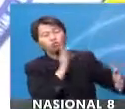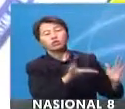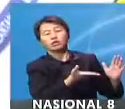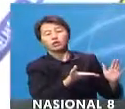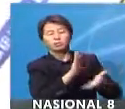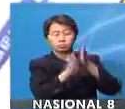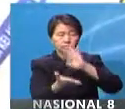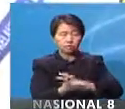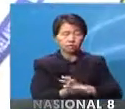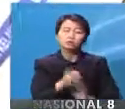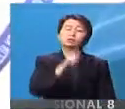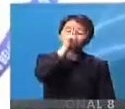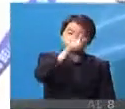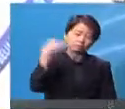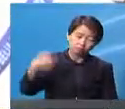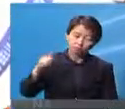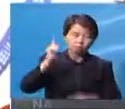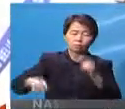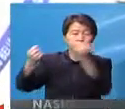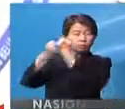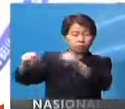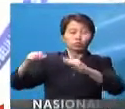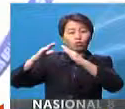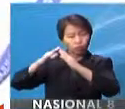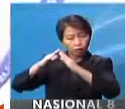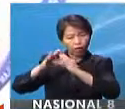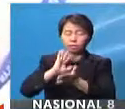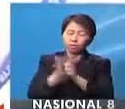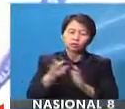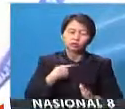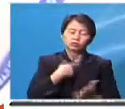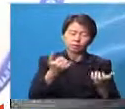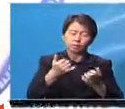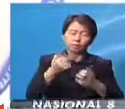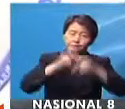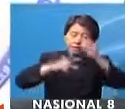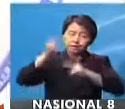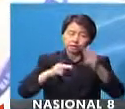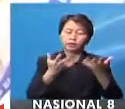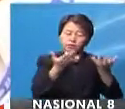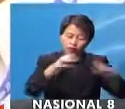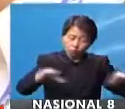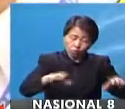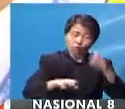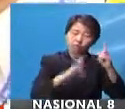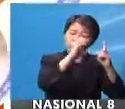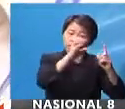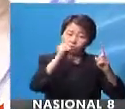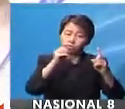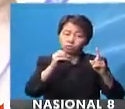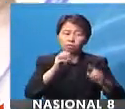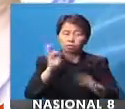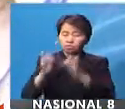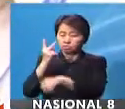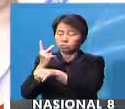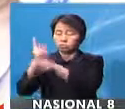jadi sudah tentu tak siap rumah ni jadi kita nak Bina itu pun kita cadang nak Bina 100 unit jadi mengikut kata